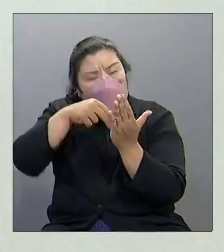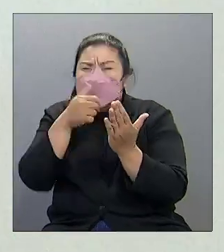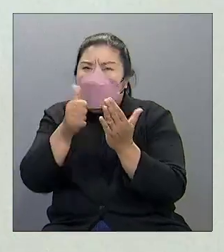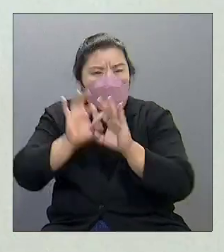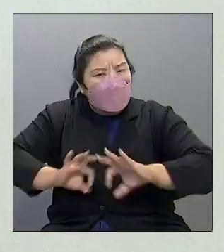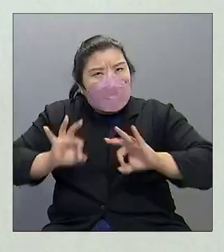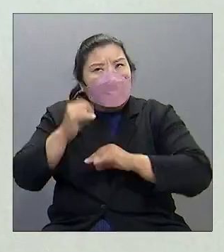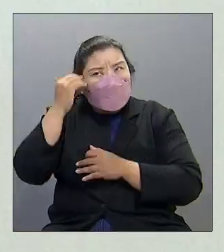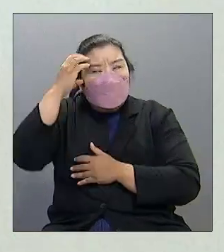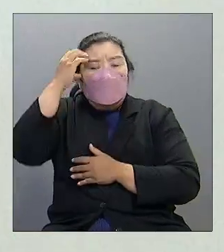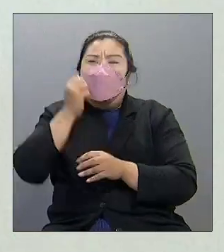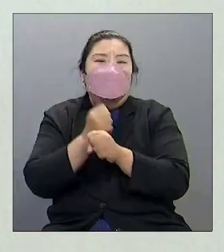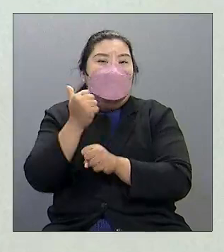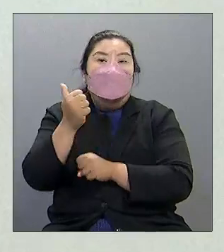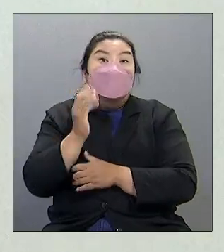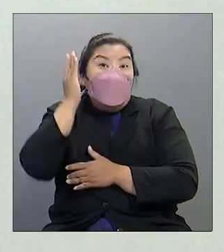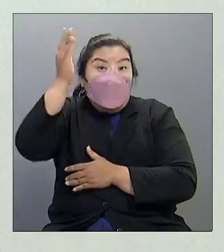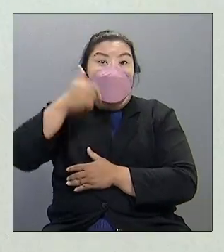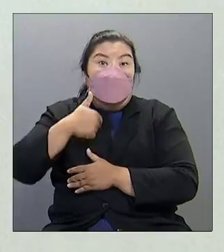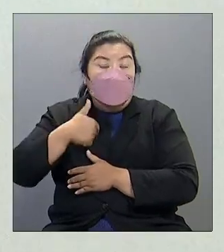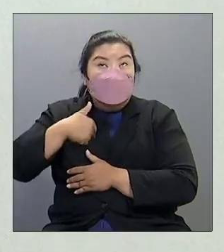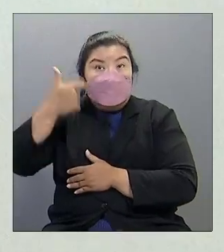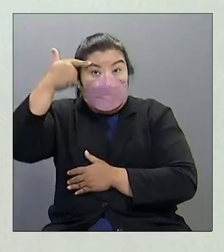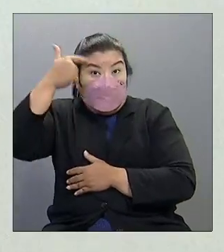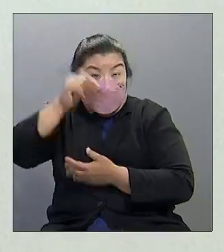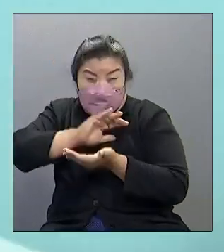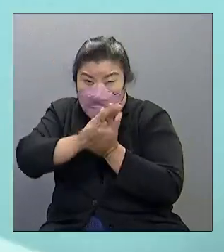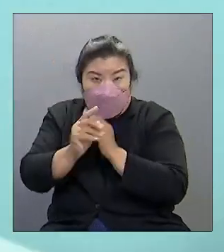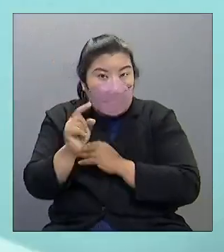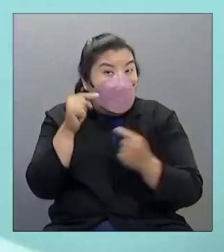ะแลมความรรับรองเลยครัวาคณจะกลายเป็คนใหมจากการอ่านได้แ่นอนครั